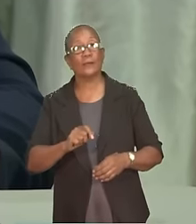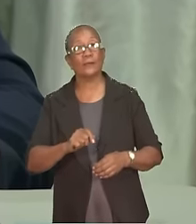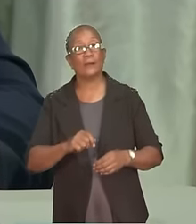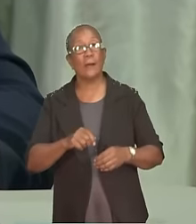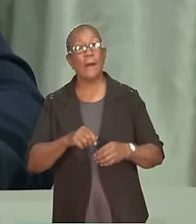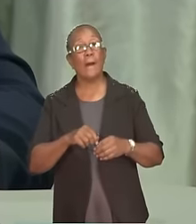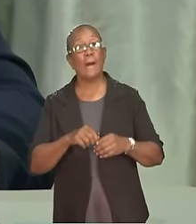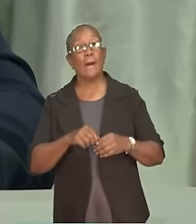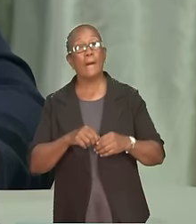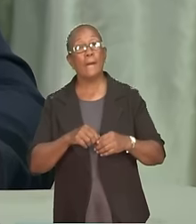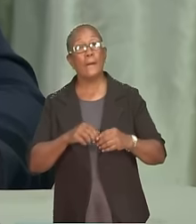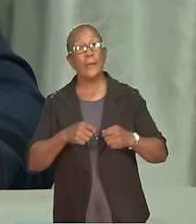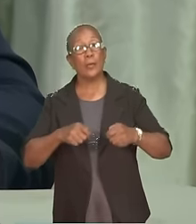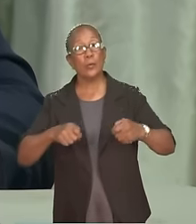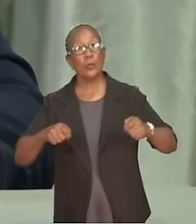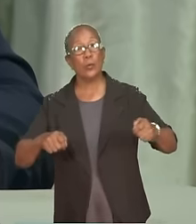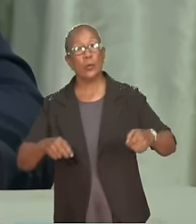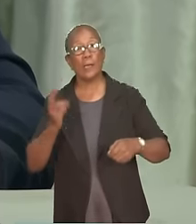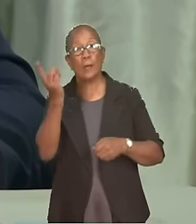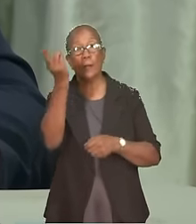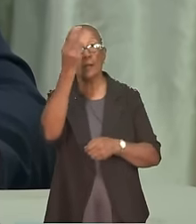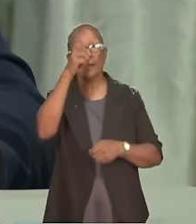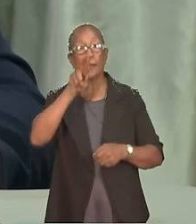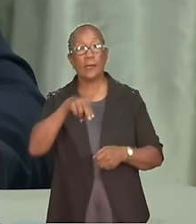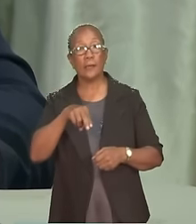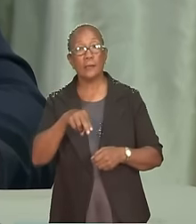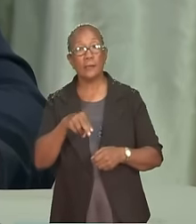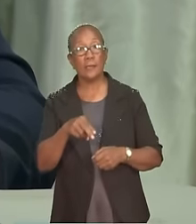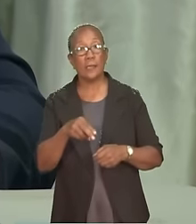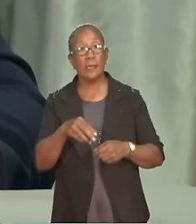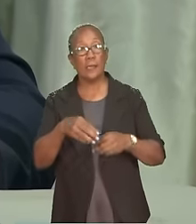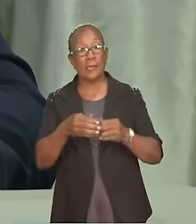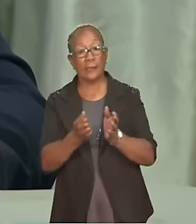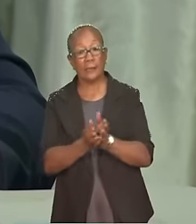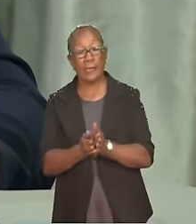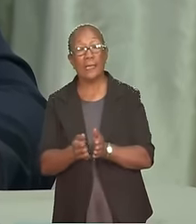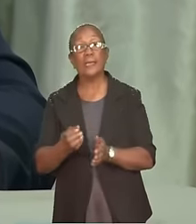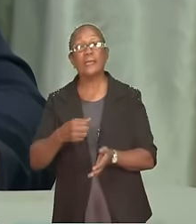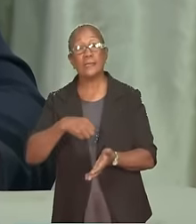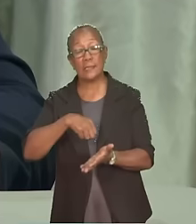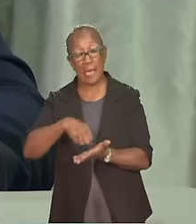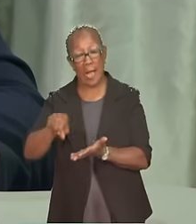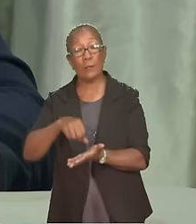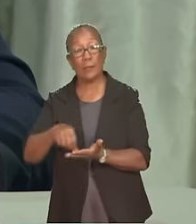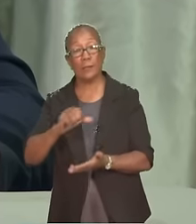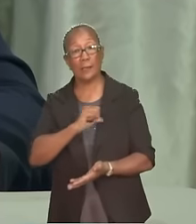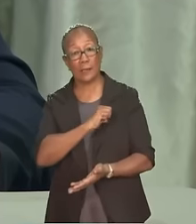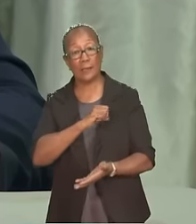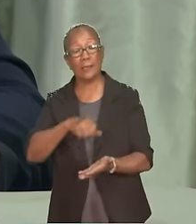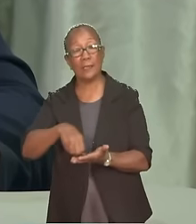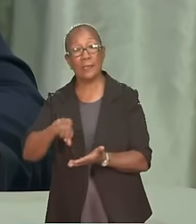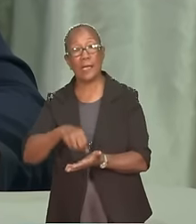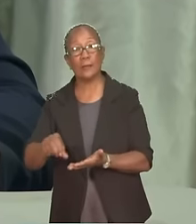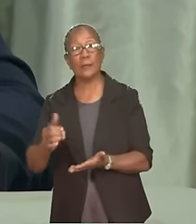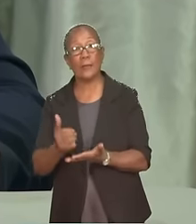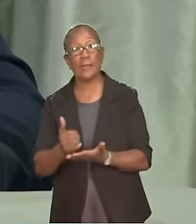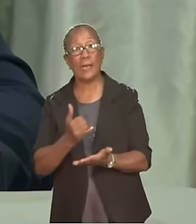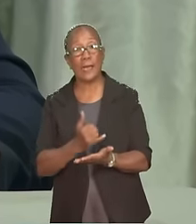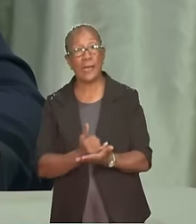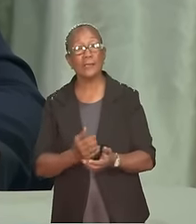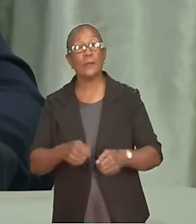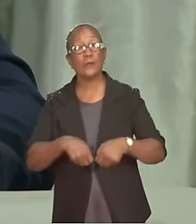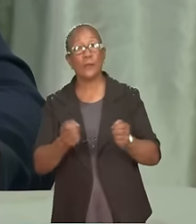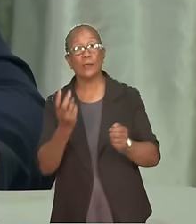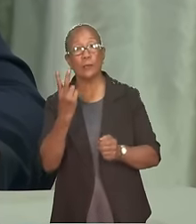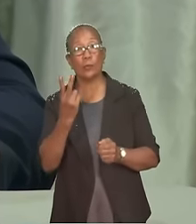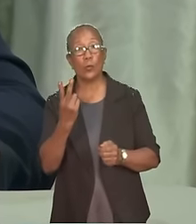Amerikaanse dollar. Een deel is wel betaald. Dat is ook gebleken bij de laatste presentatie van